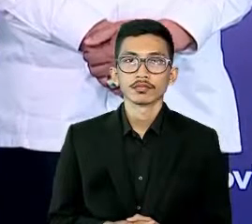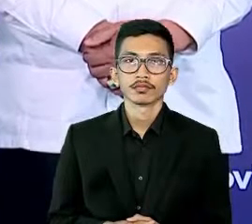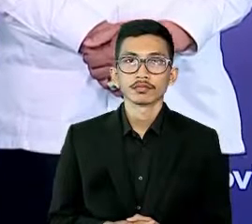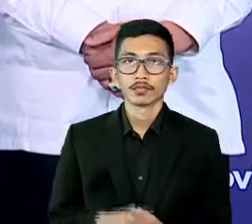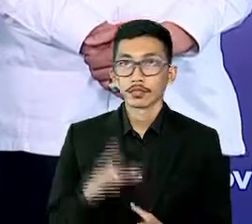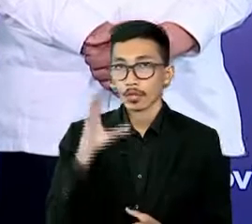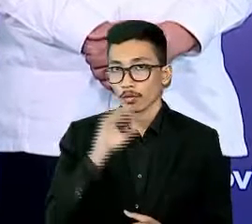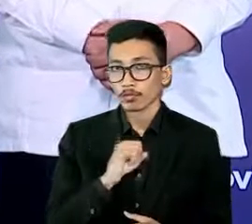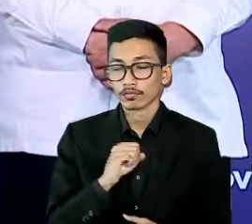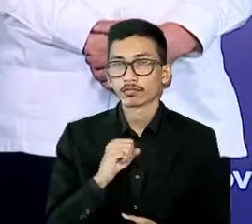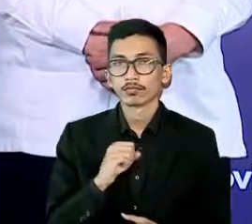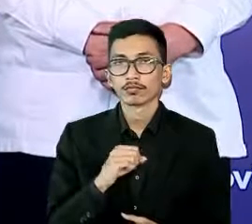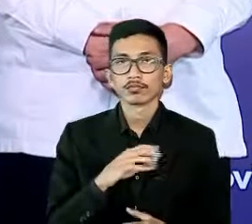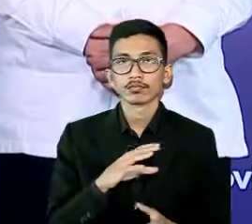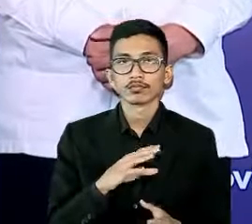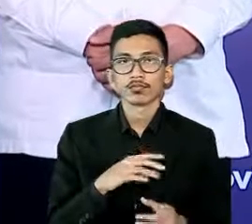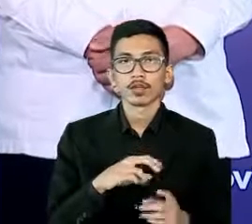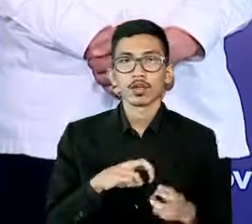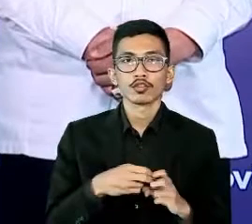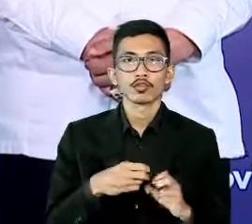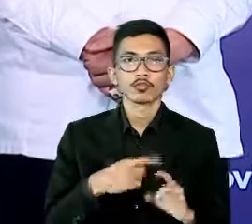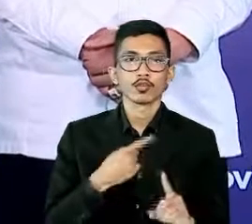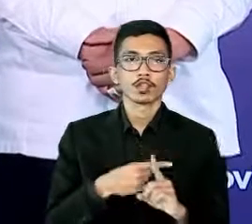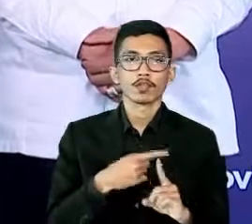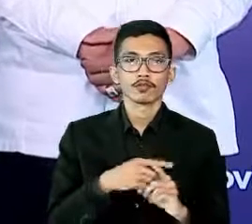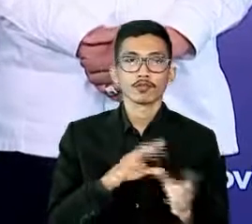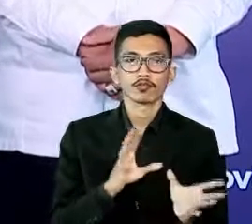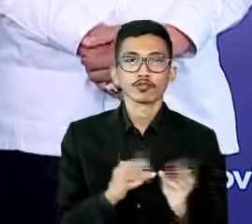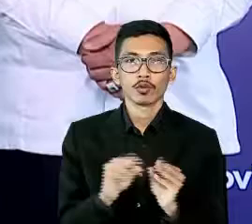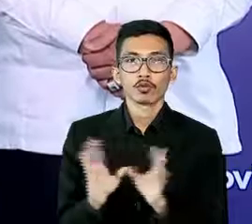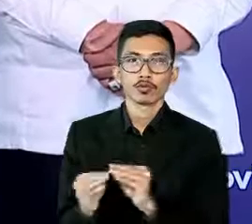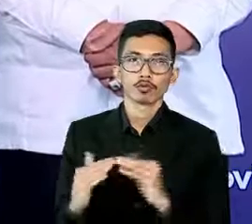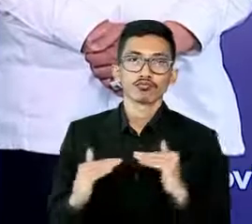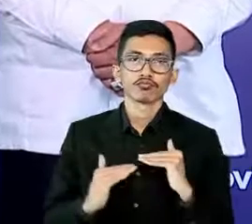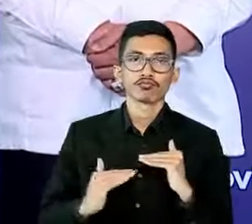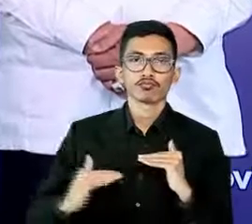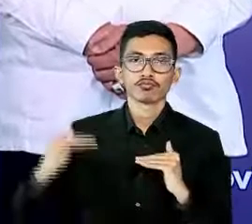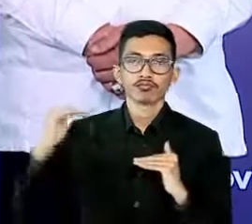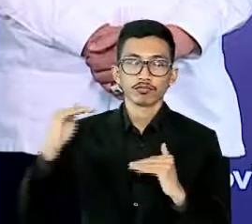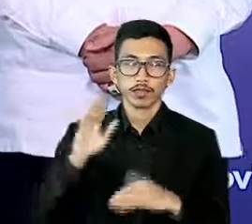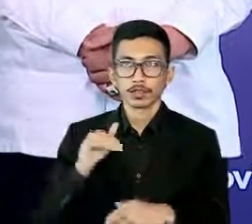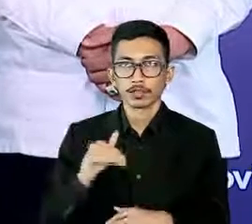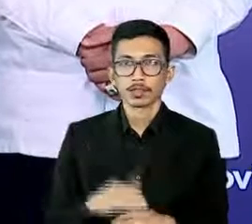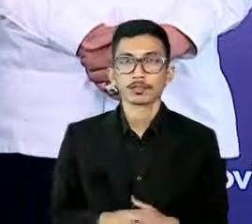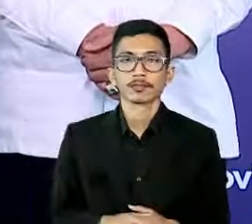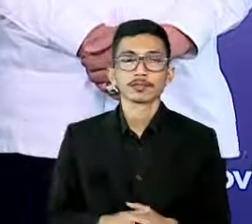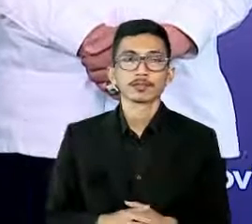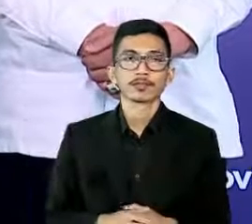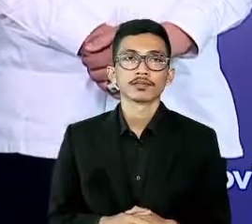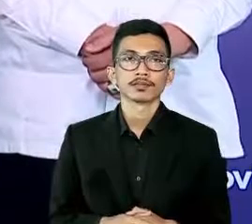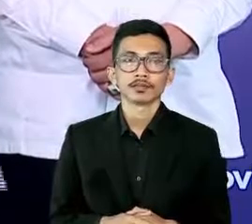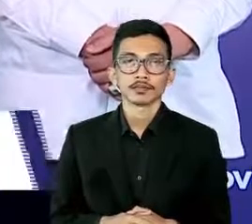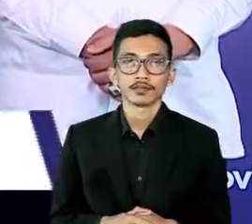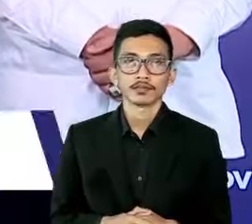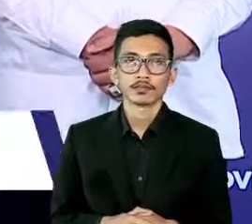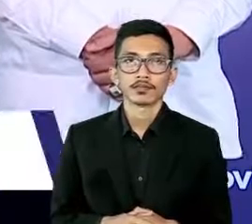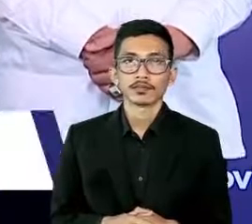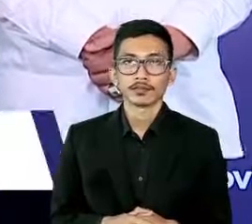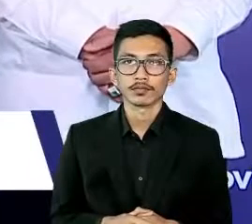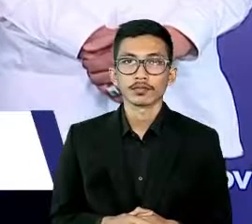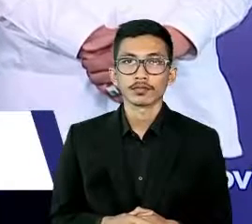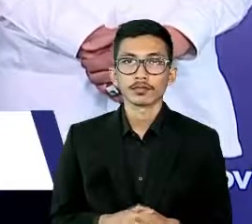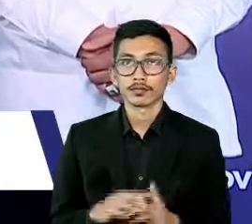angka kasus positif masih tinggi Hai untuk itu diperlukan